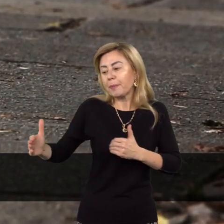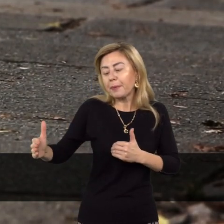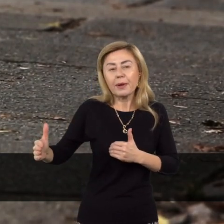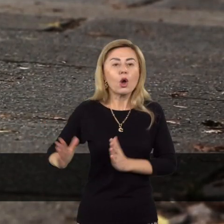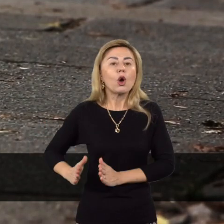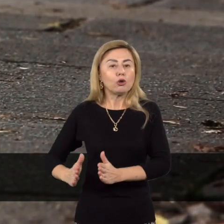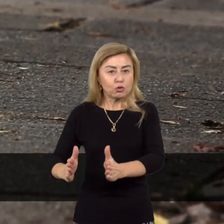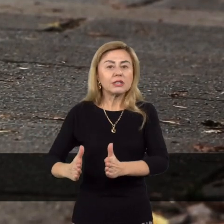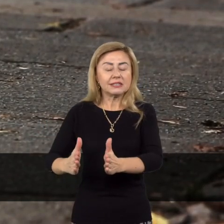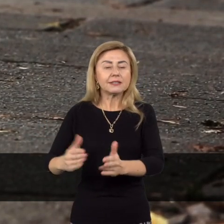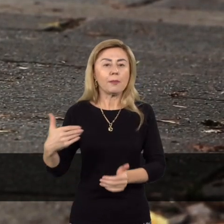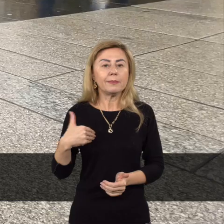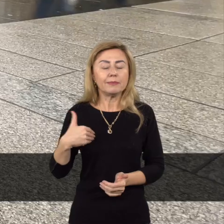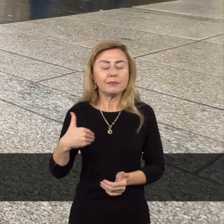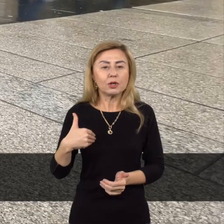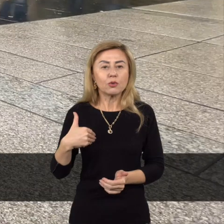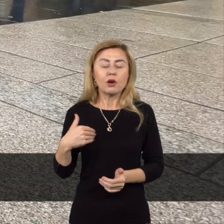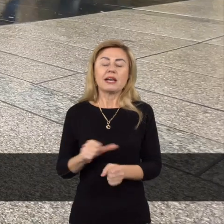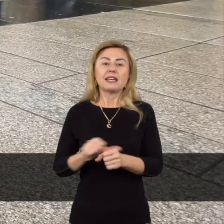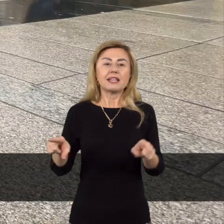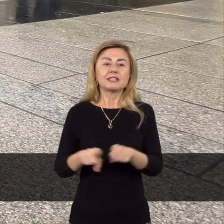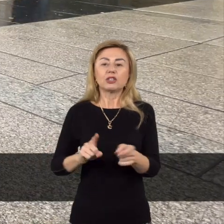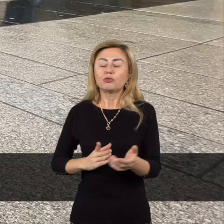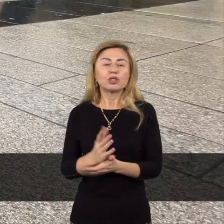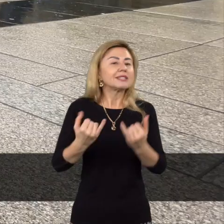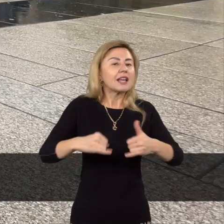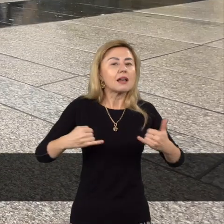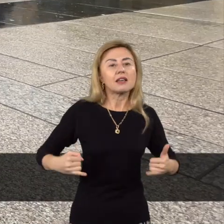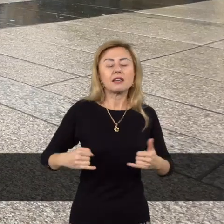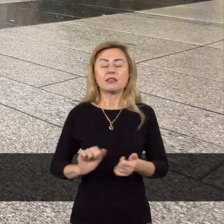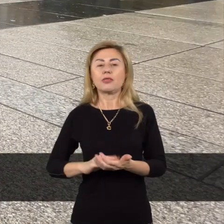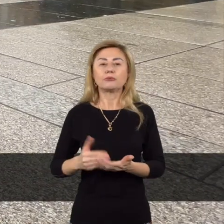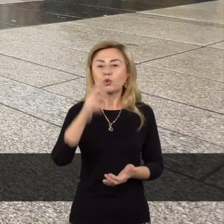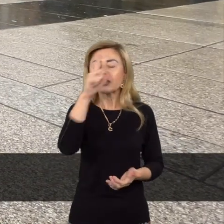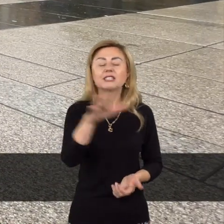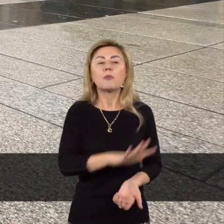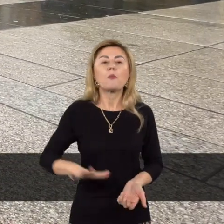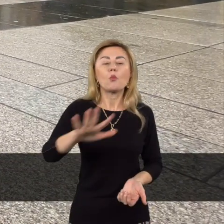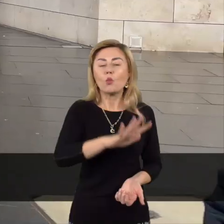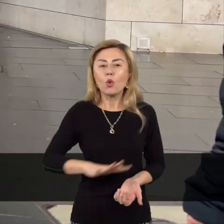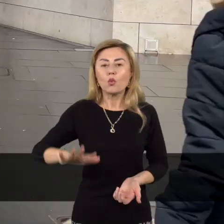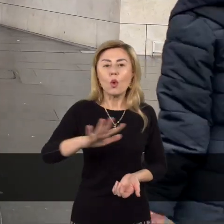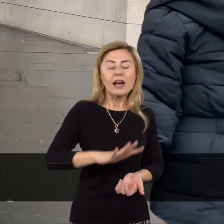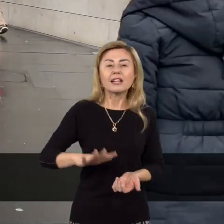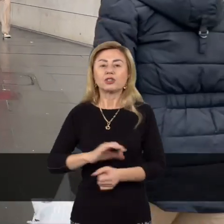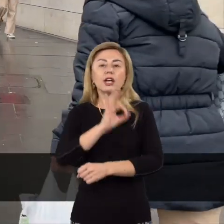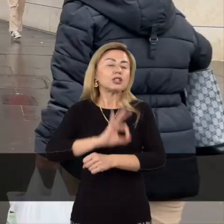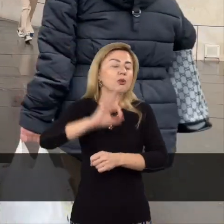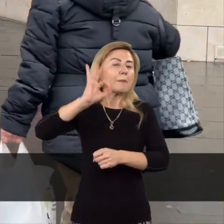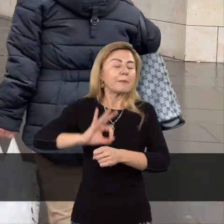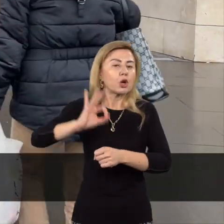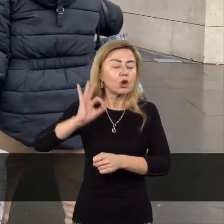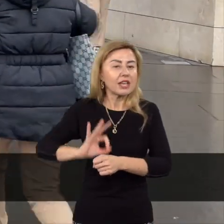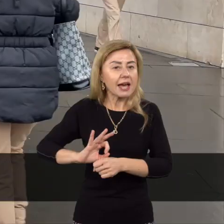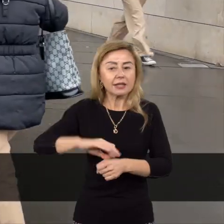dziecko odciągnąć od strony ulicy. Poprzez realizację projektów społecznych, takich, gdzie angażowane są małe,